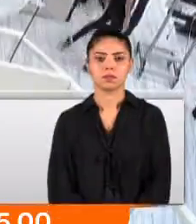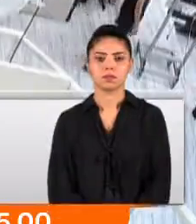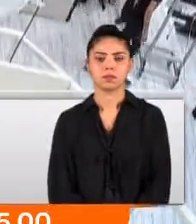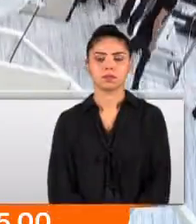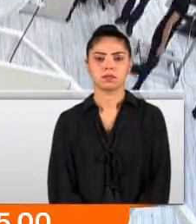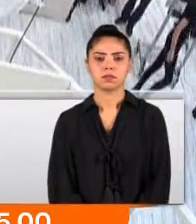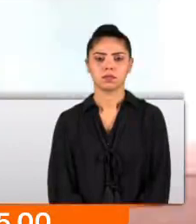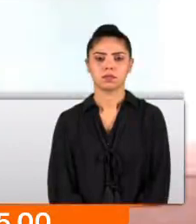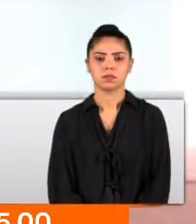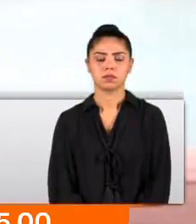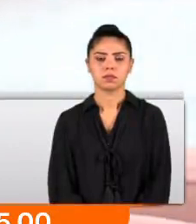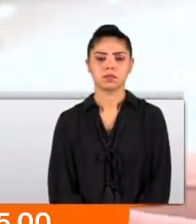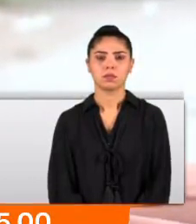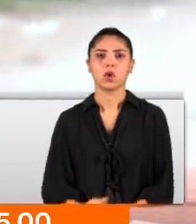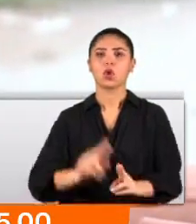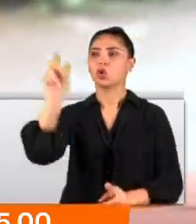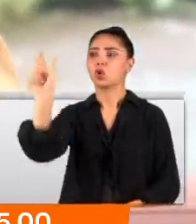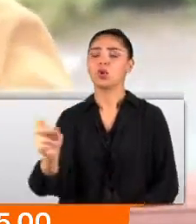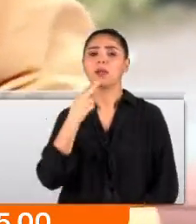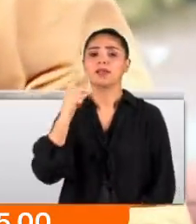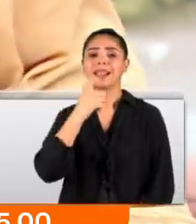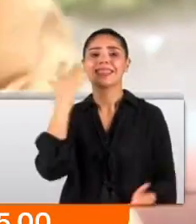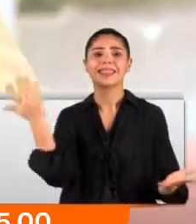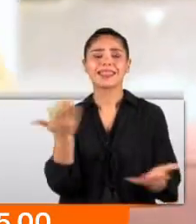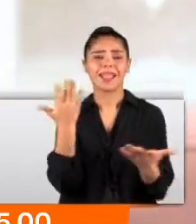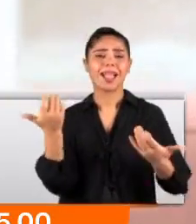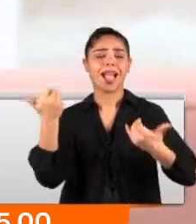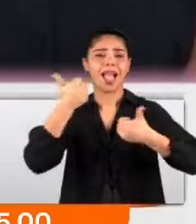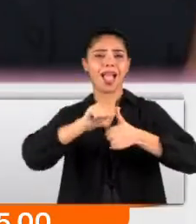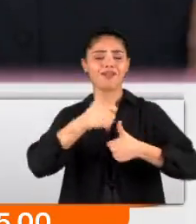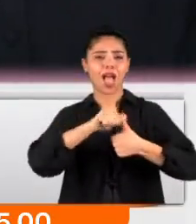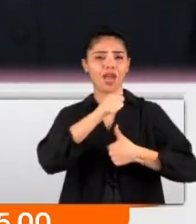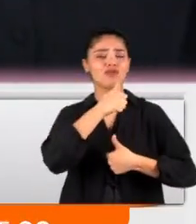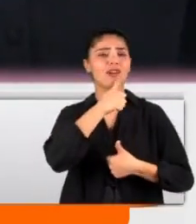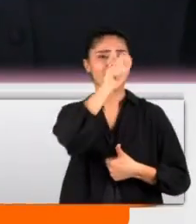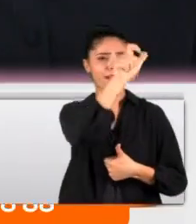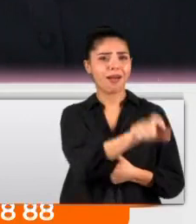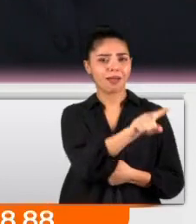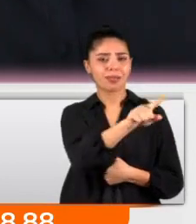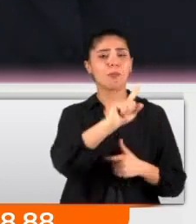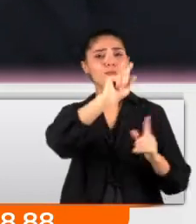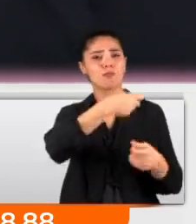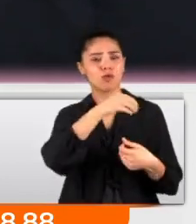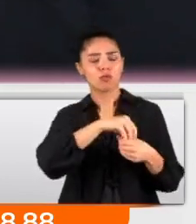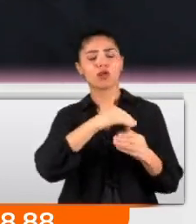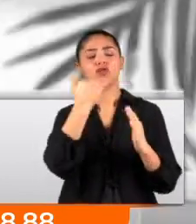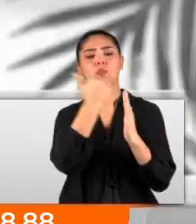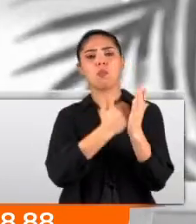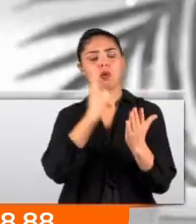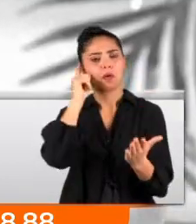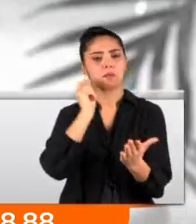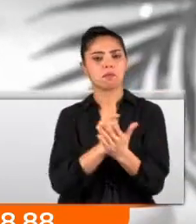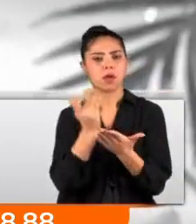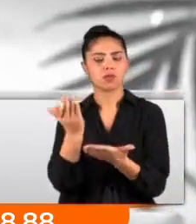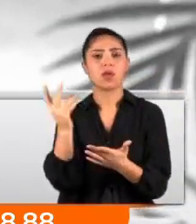Yazıklar olsun! Kübra Sarıkaya yıllardır aynı yastığa baş koyduğu eşi Sezer Sarıkaya'yı bulmak için stüdyodaydı.